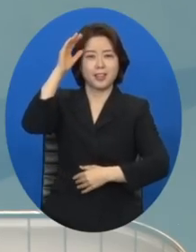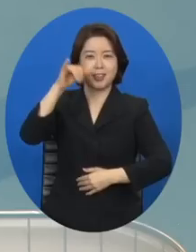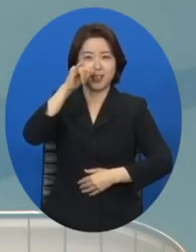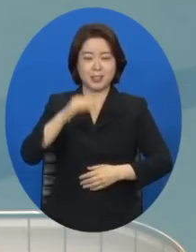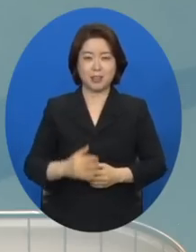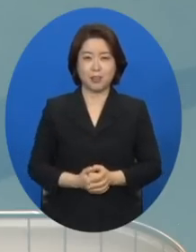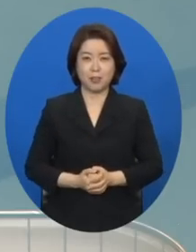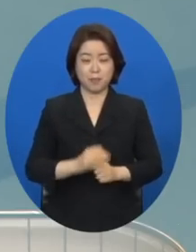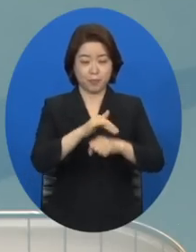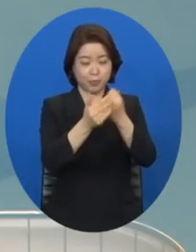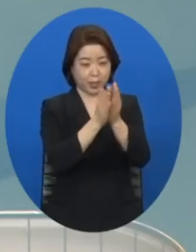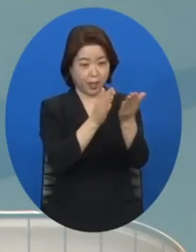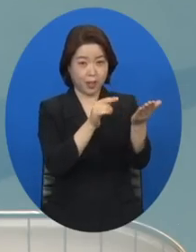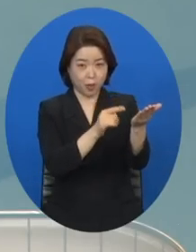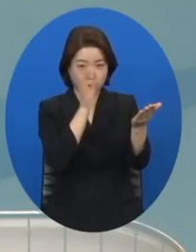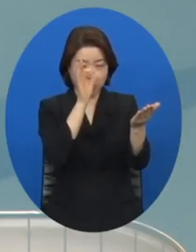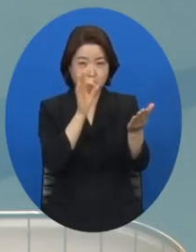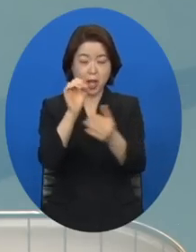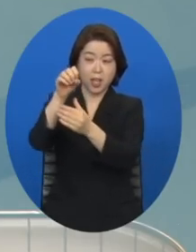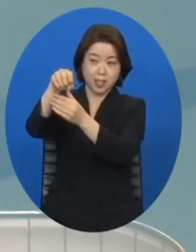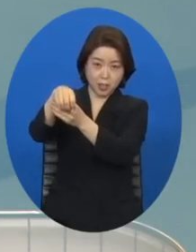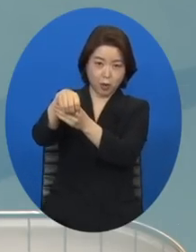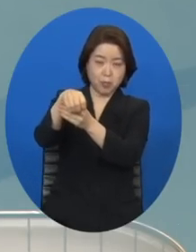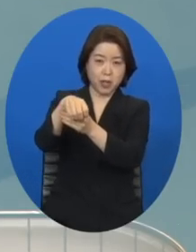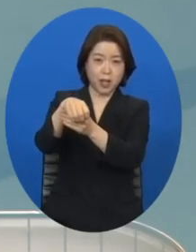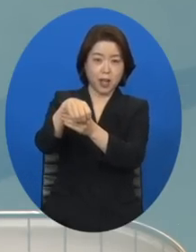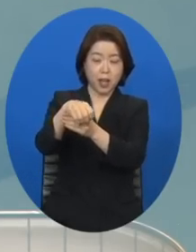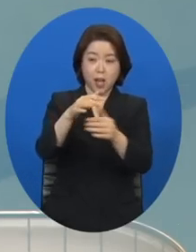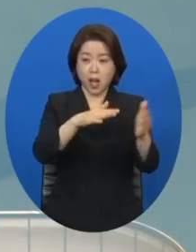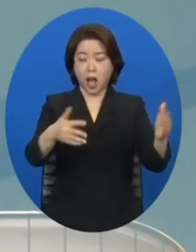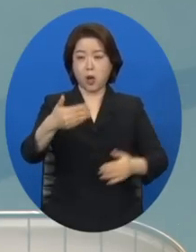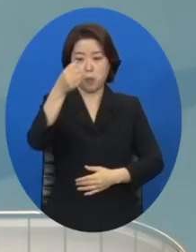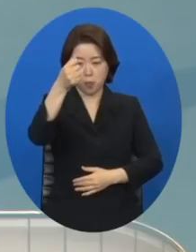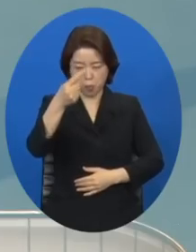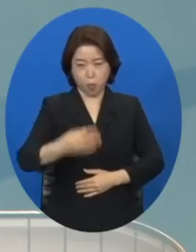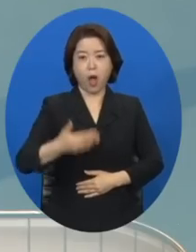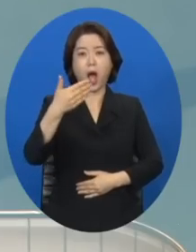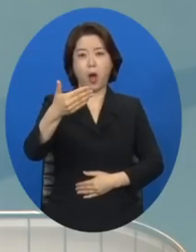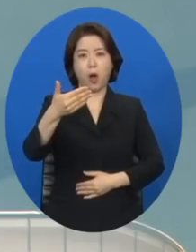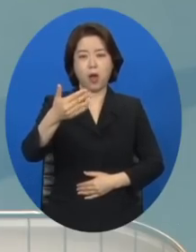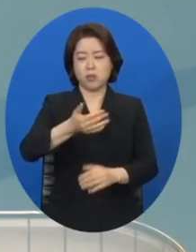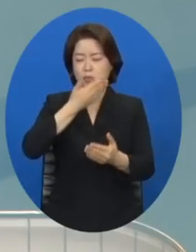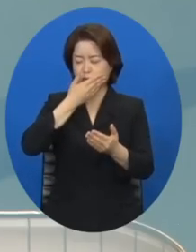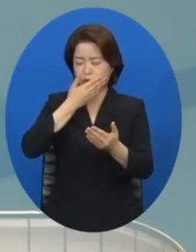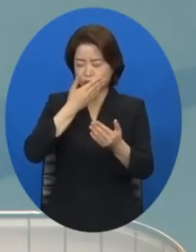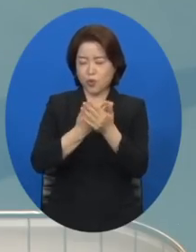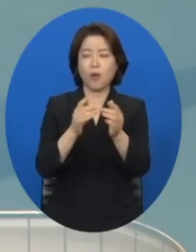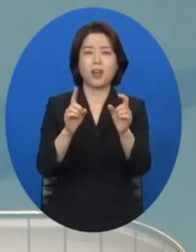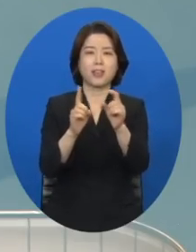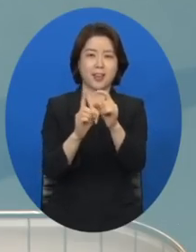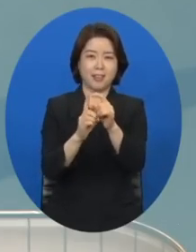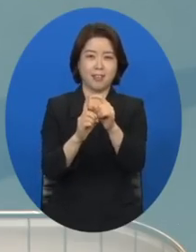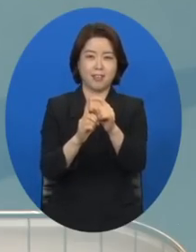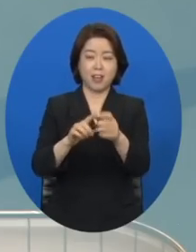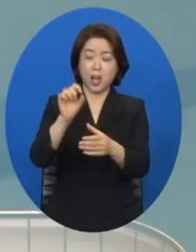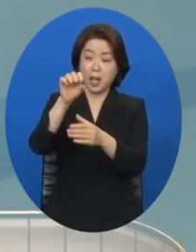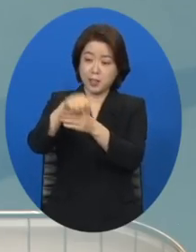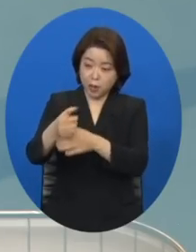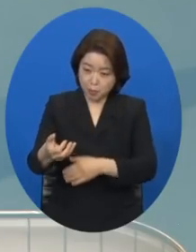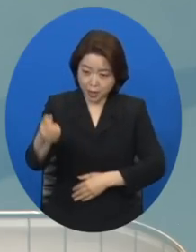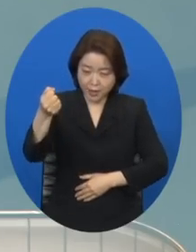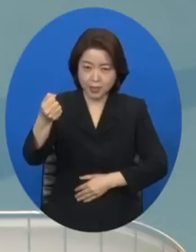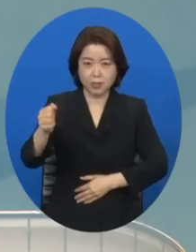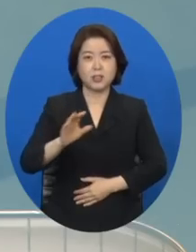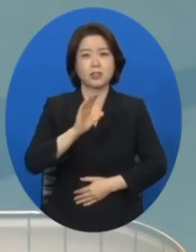보면요이 열매라는 단어가 17절까지 9번이나 등장을 합니다 핵심 단어에요 열매를 맺는 것이 너무나